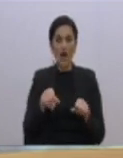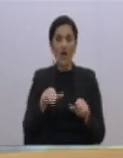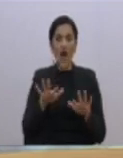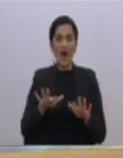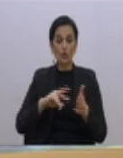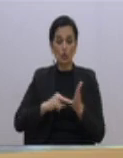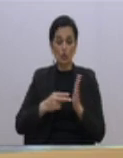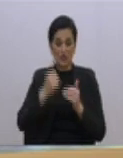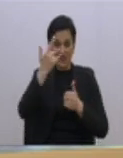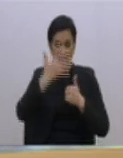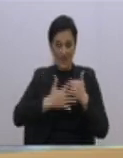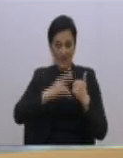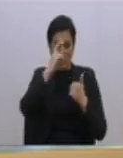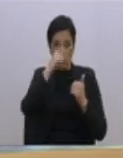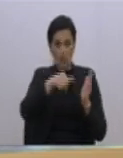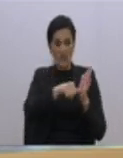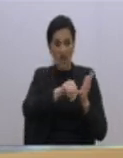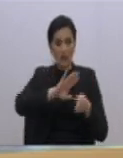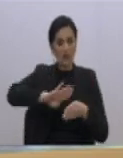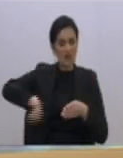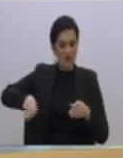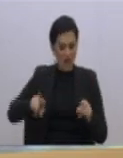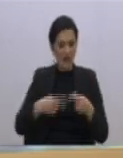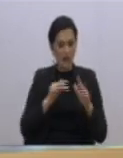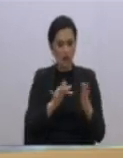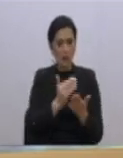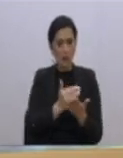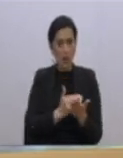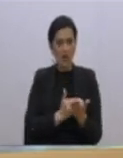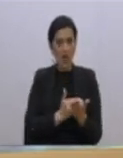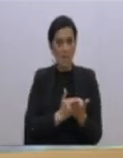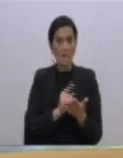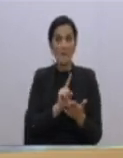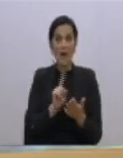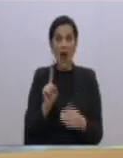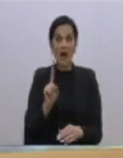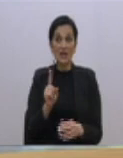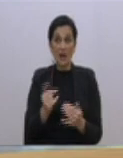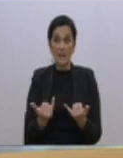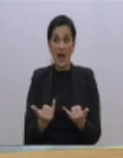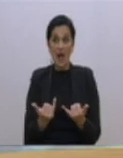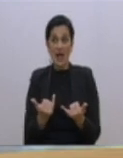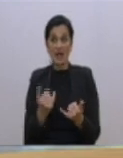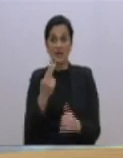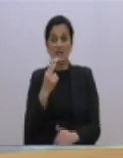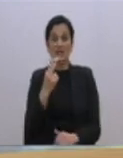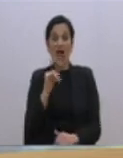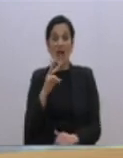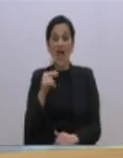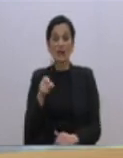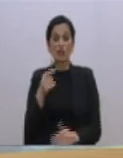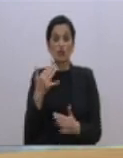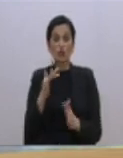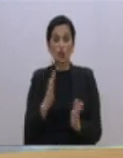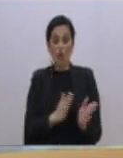ბიუჯეტი ცენტრალური ხელისუფლების დახმარების გარეშე განეხორციელებია ეს პროგრამა. მაგრამ ეხლა, როდესაც წალენჯიხას უკვე დაუდგა